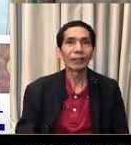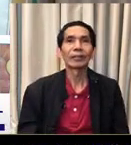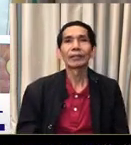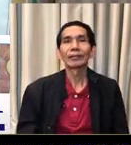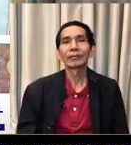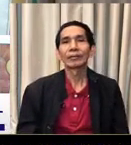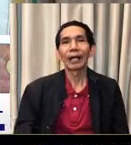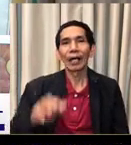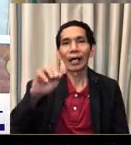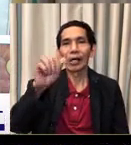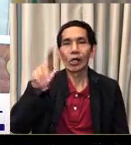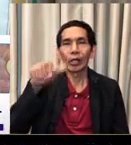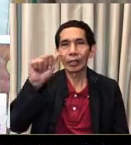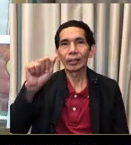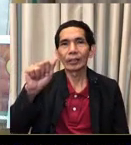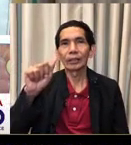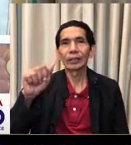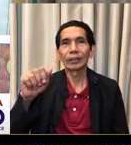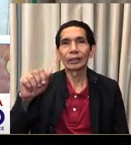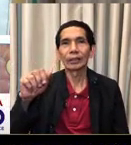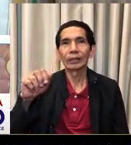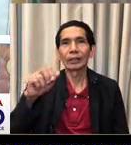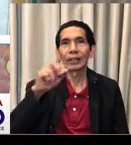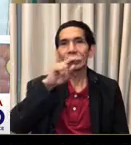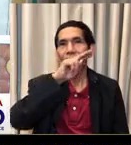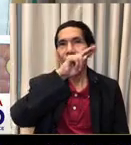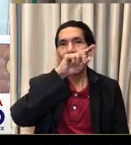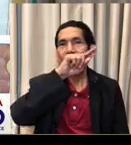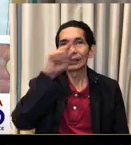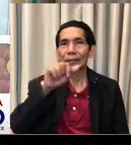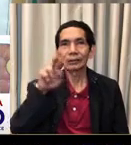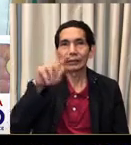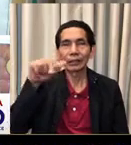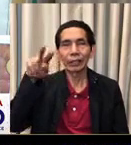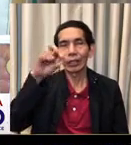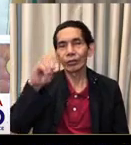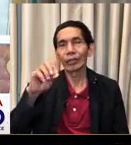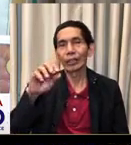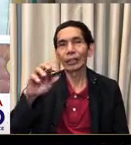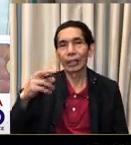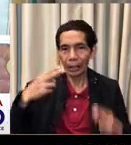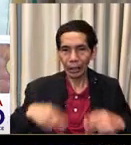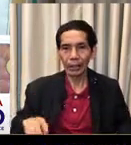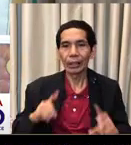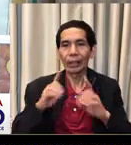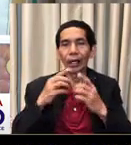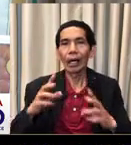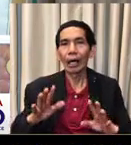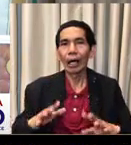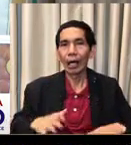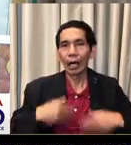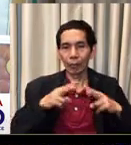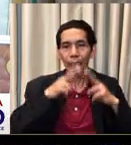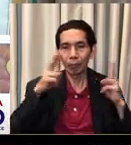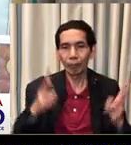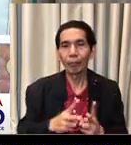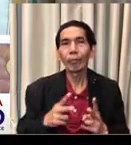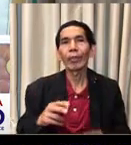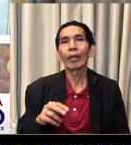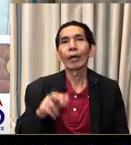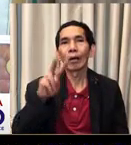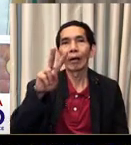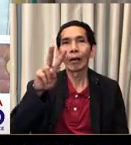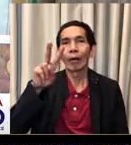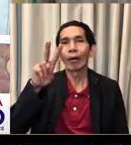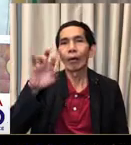Charito Adan, Nancy Asareno, Nurse Supervisor ng Manila Health Department. Happy Valentine's kay Banji, galing kay